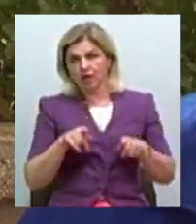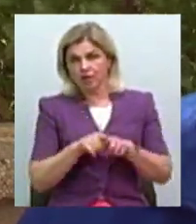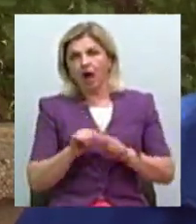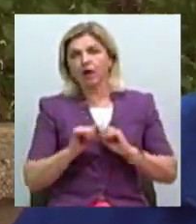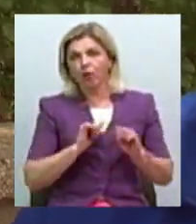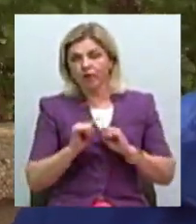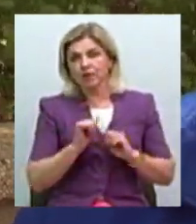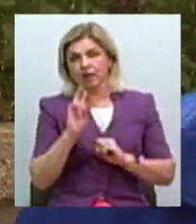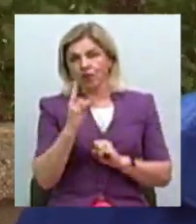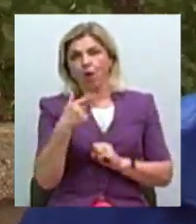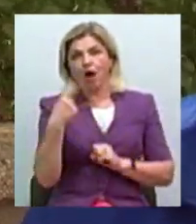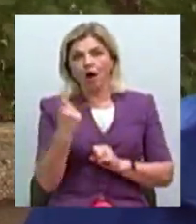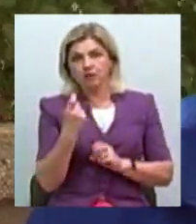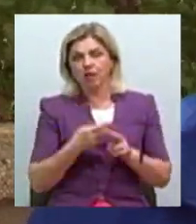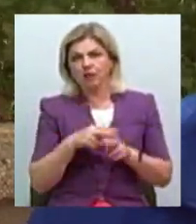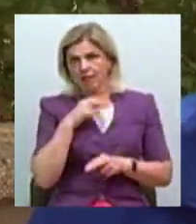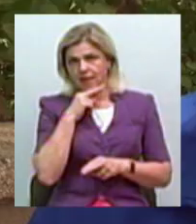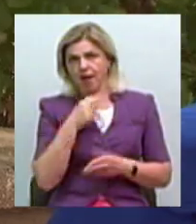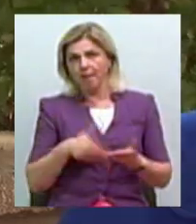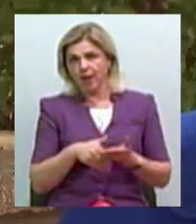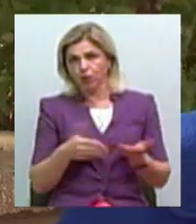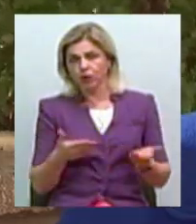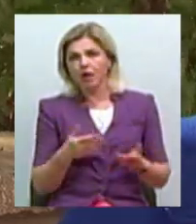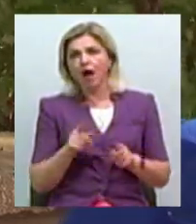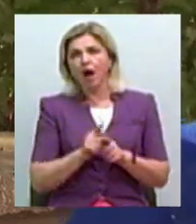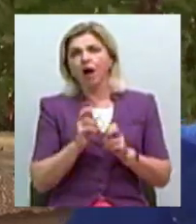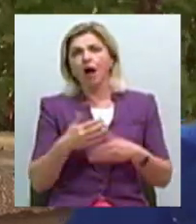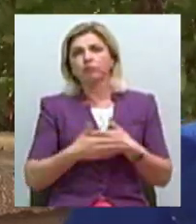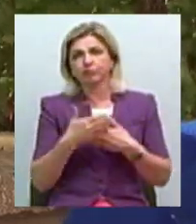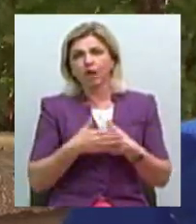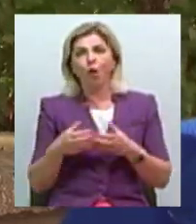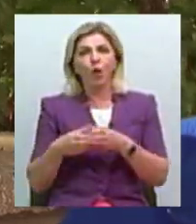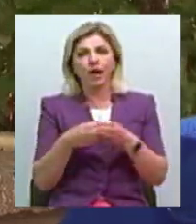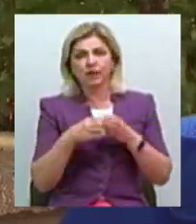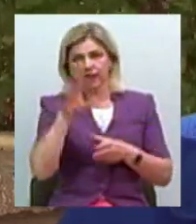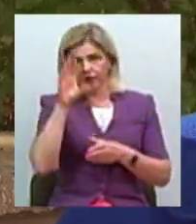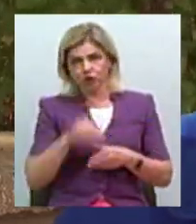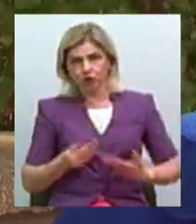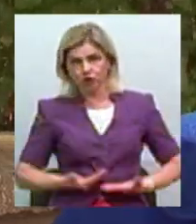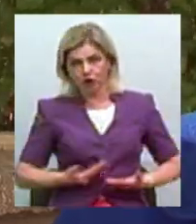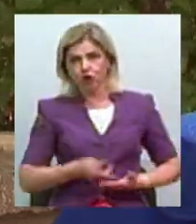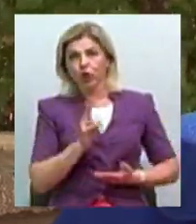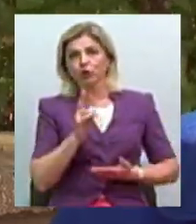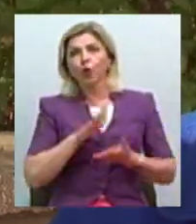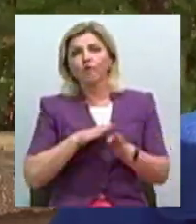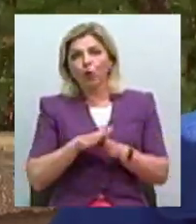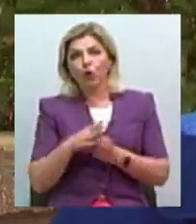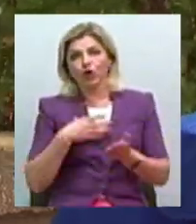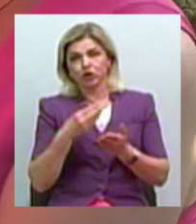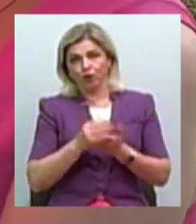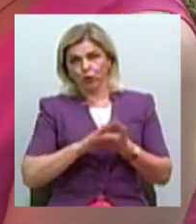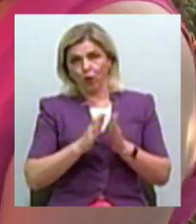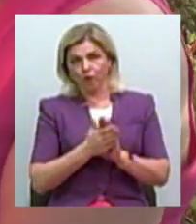керівництва «Миколаївгазу». Це дика методика колективного покарання всіх мешканців, які виконують свій договір, які платять за